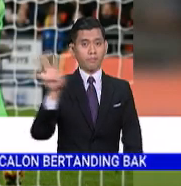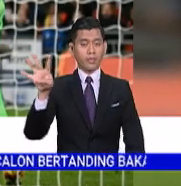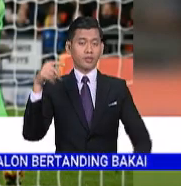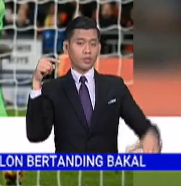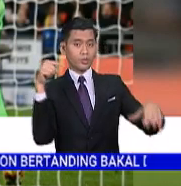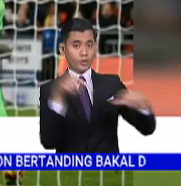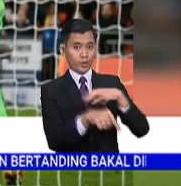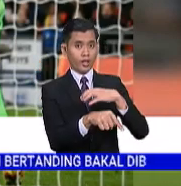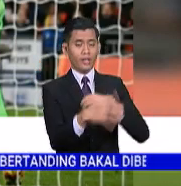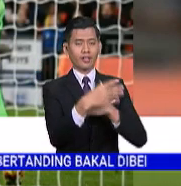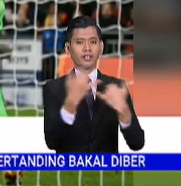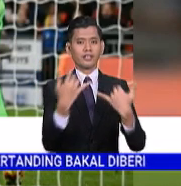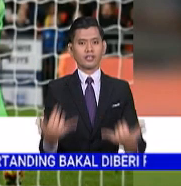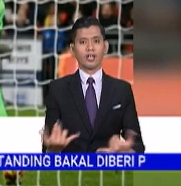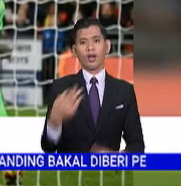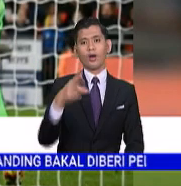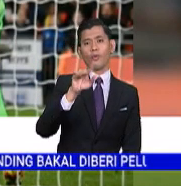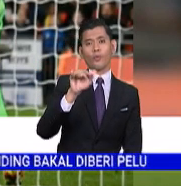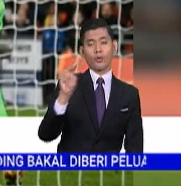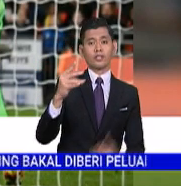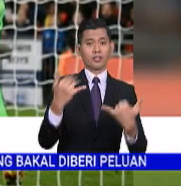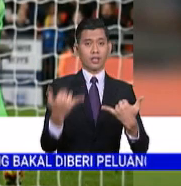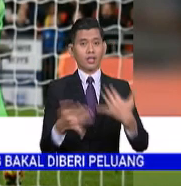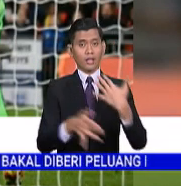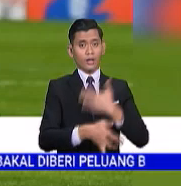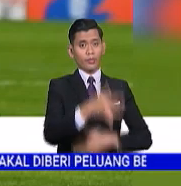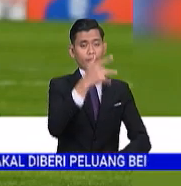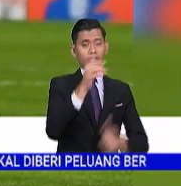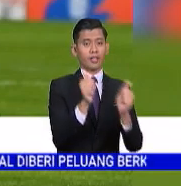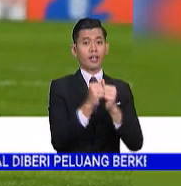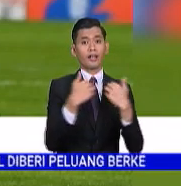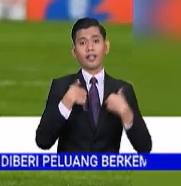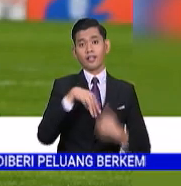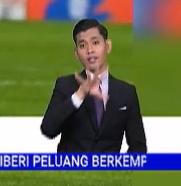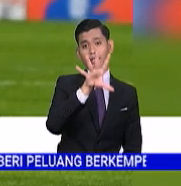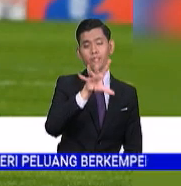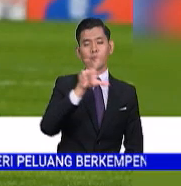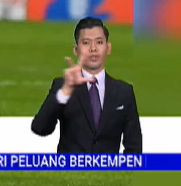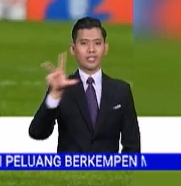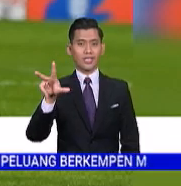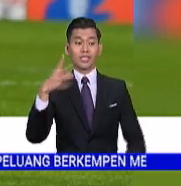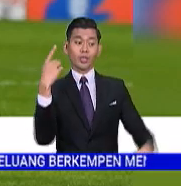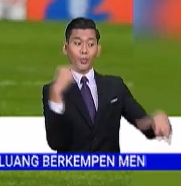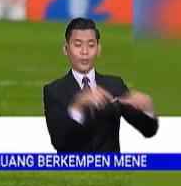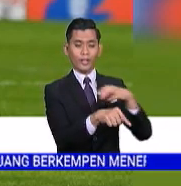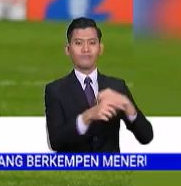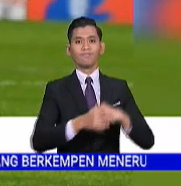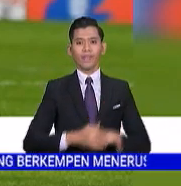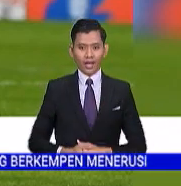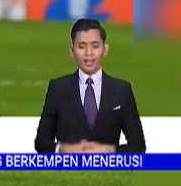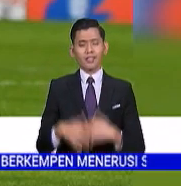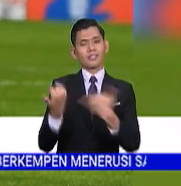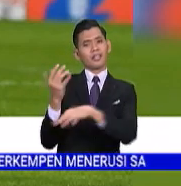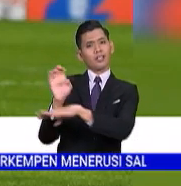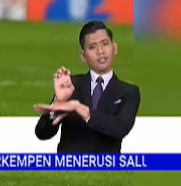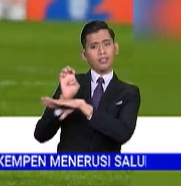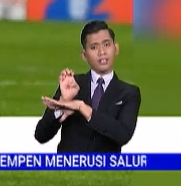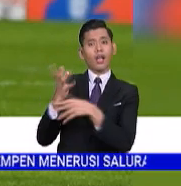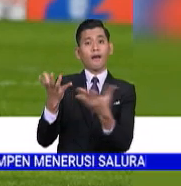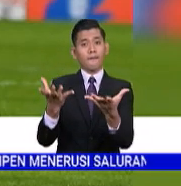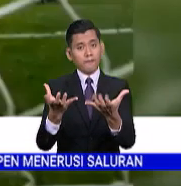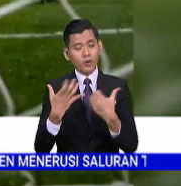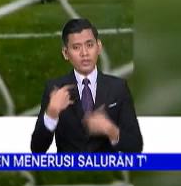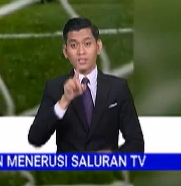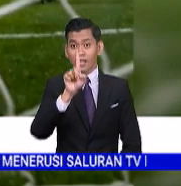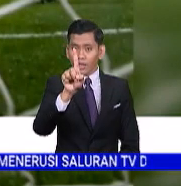gol dan menghampiri Wayne Rooney yang mendahului dengan 53 gol. Dalam pada itu, England kini hanya memerlukan